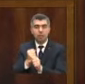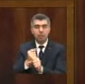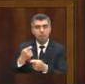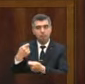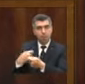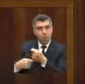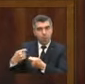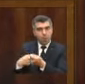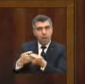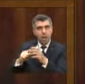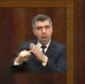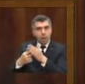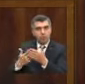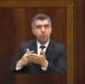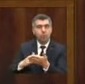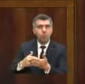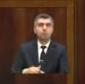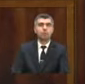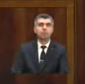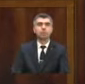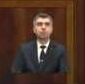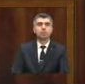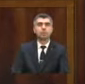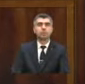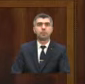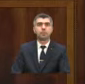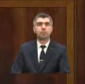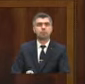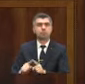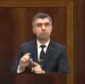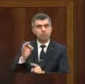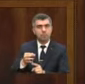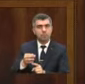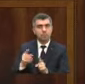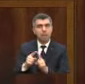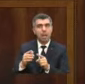التجار وغيرهم والمهنيين الآخرين لديه من خلال